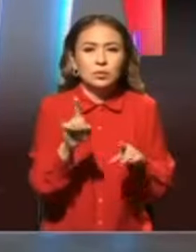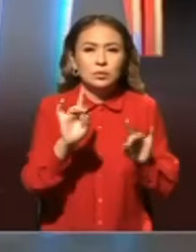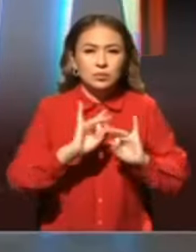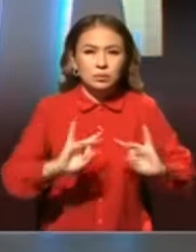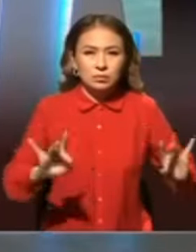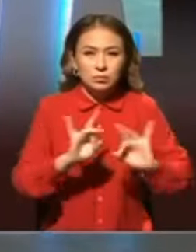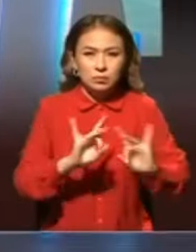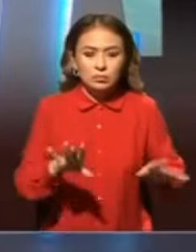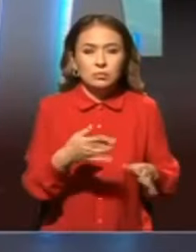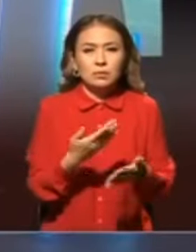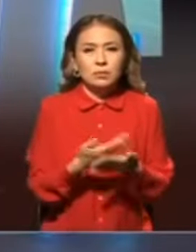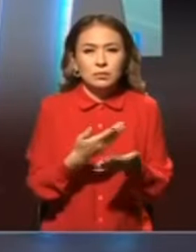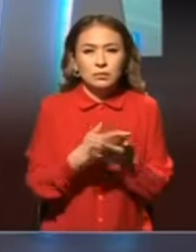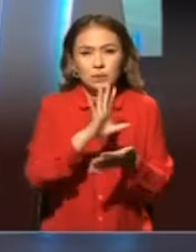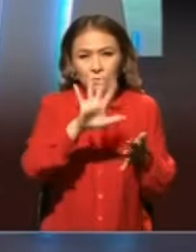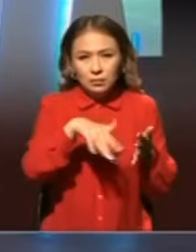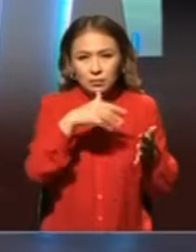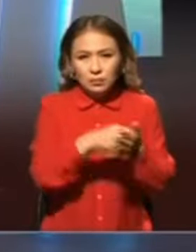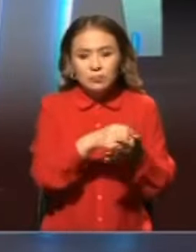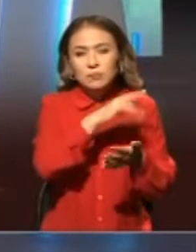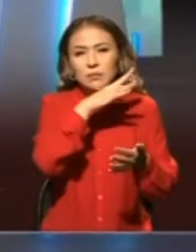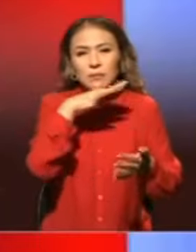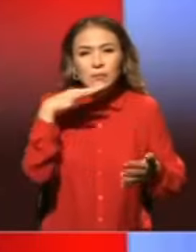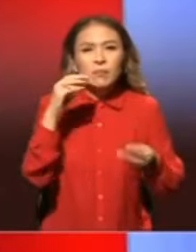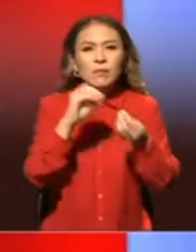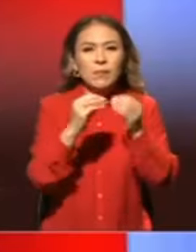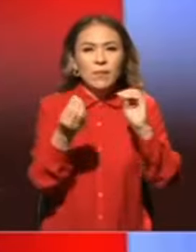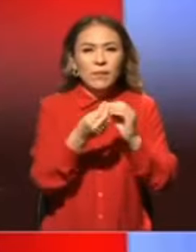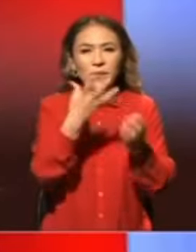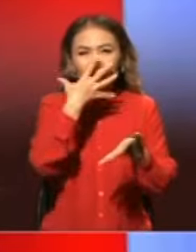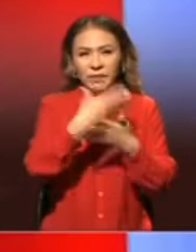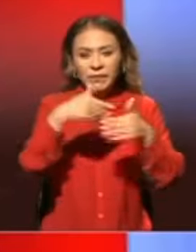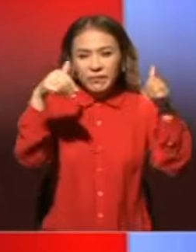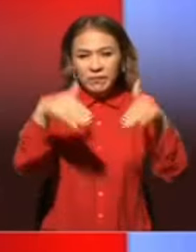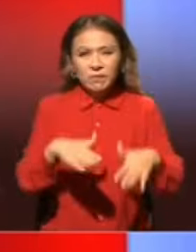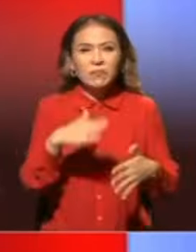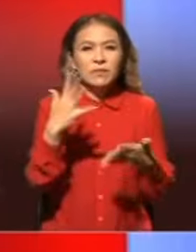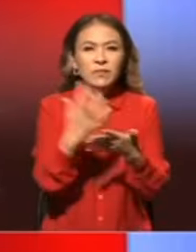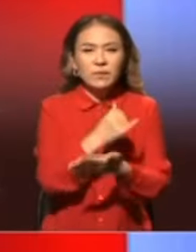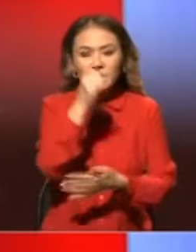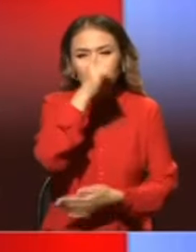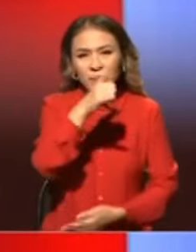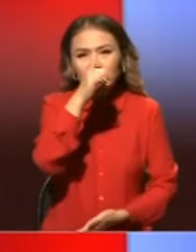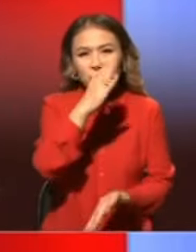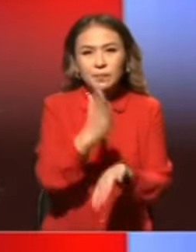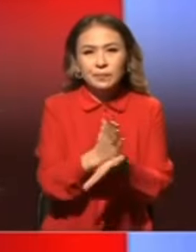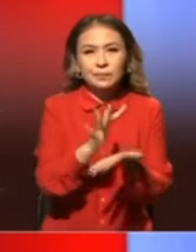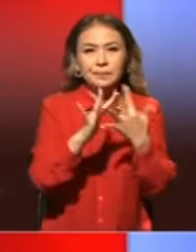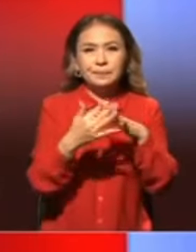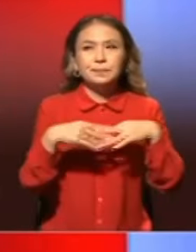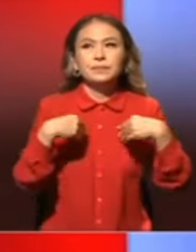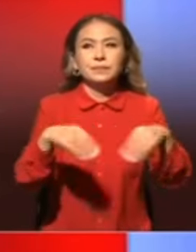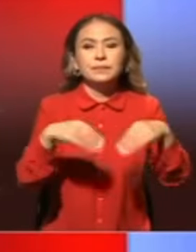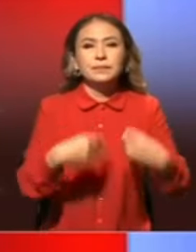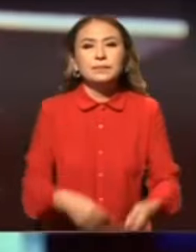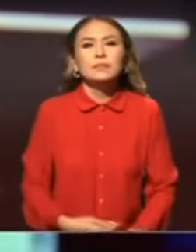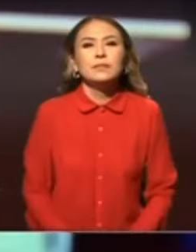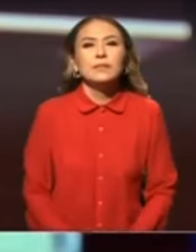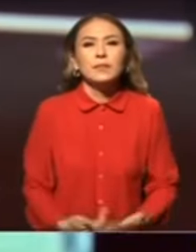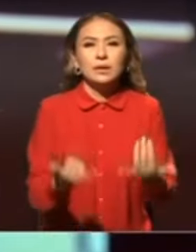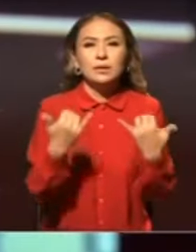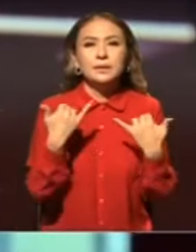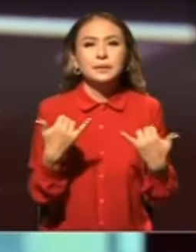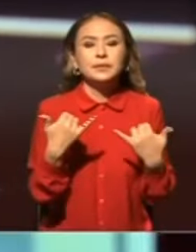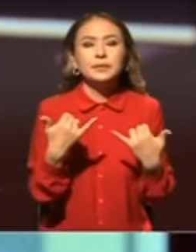барлығы. Әлде де көптеген мәселе өзінің шешімін таппай отыр деуге болады ауыл шаруашылық саласында. Қазір